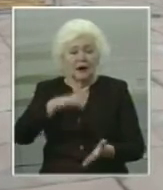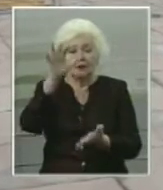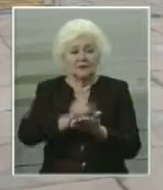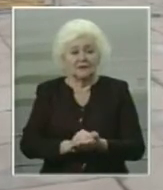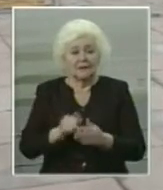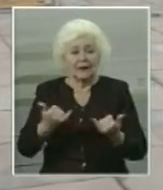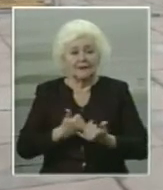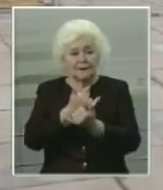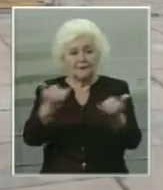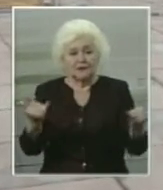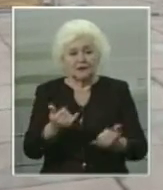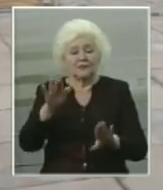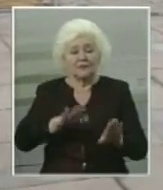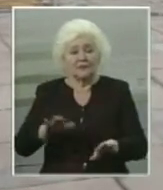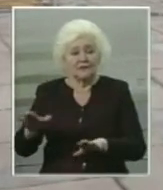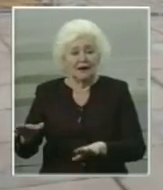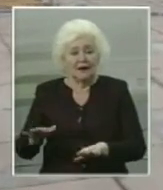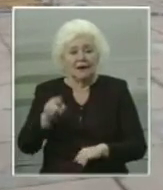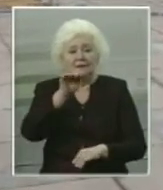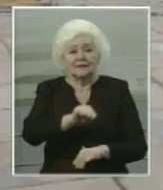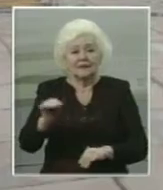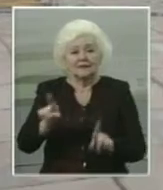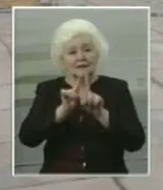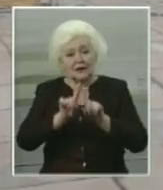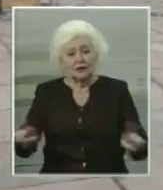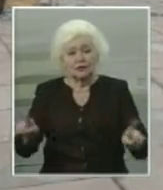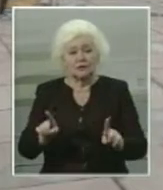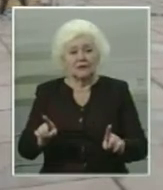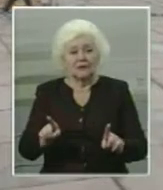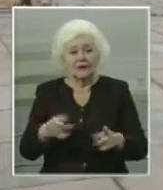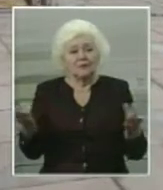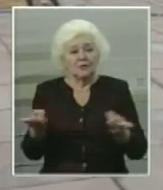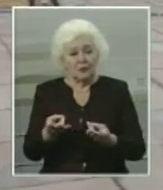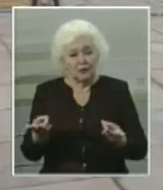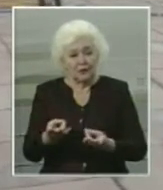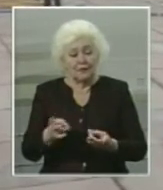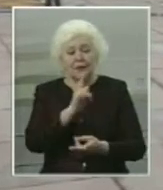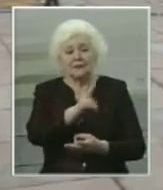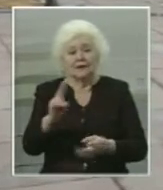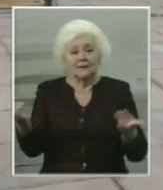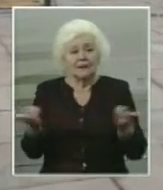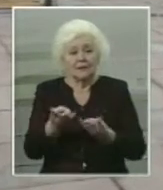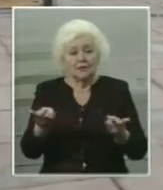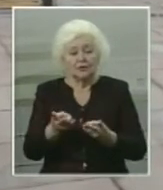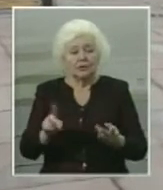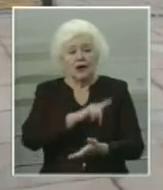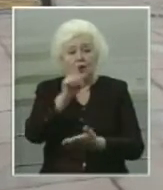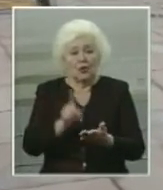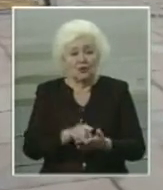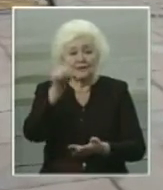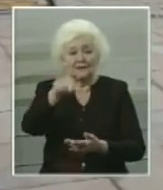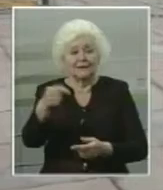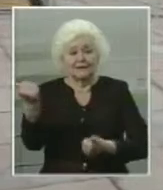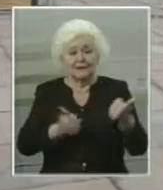призові місця. Ці діти з особливими освітніми потребами, які потребують обов'язково цих